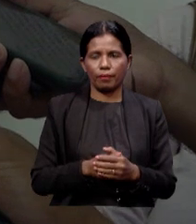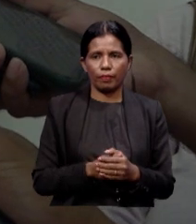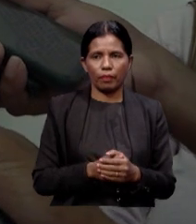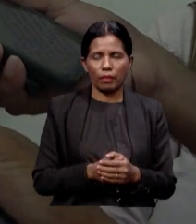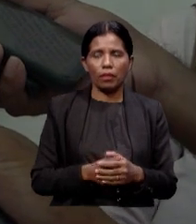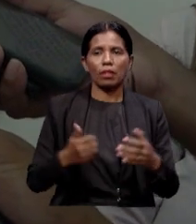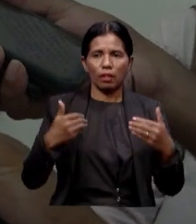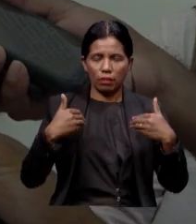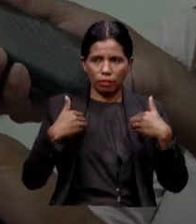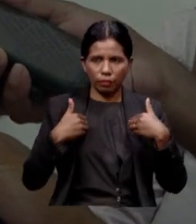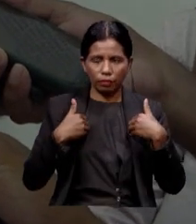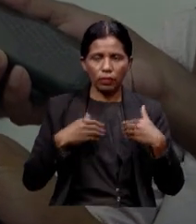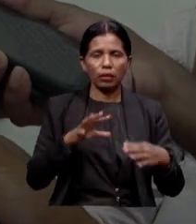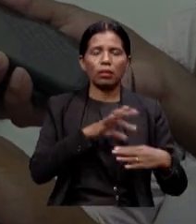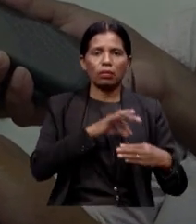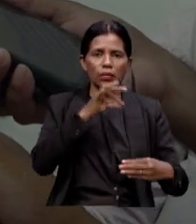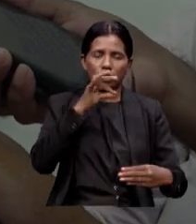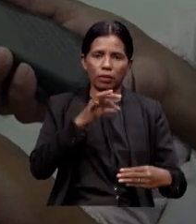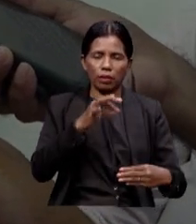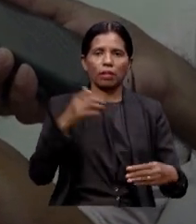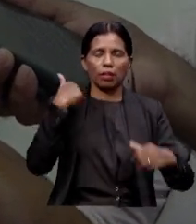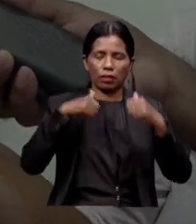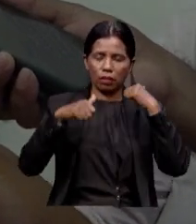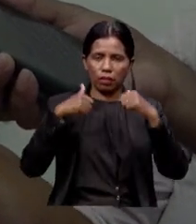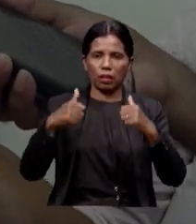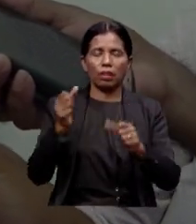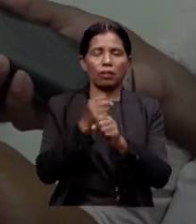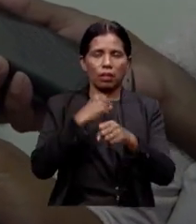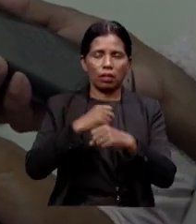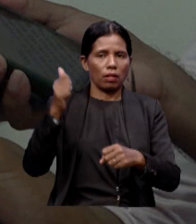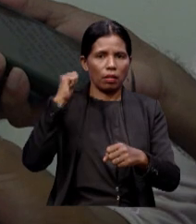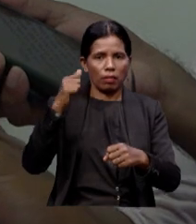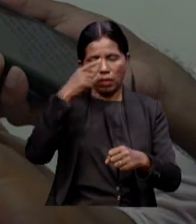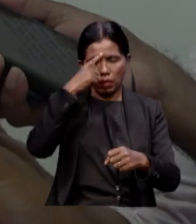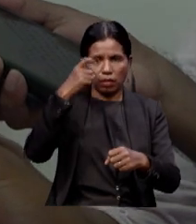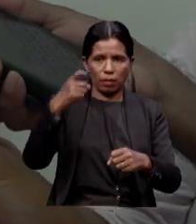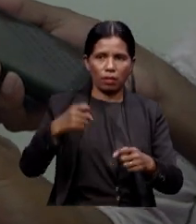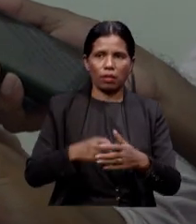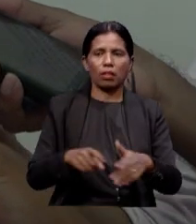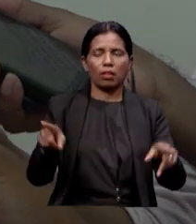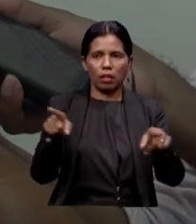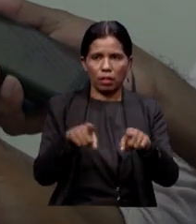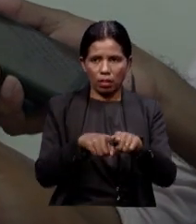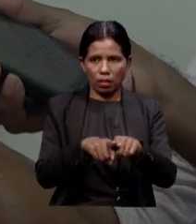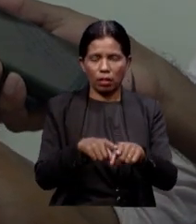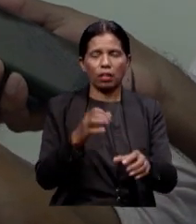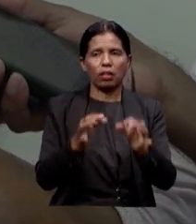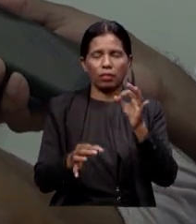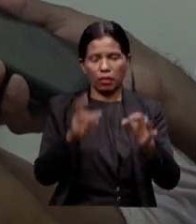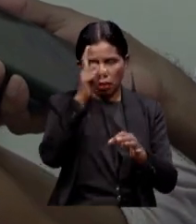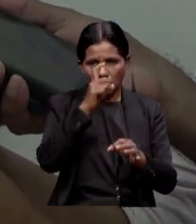iha duni benefício ba iha aktividade e kampanye tamba tarje tu hanesa maski idade